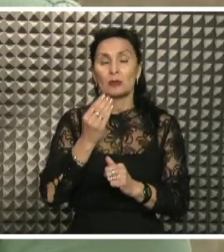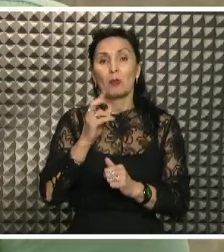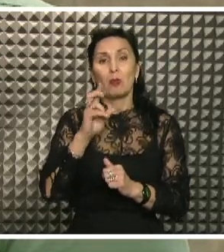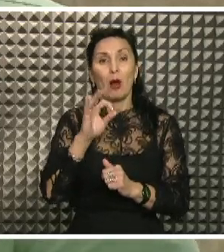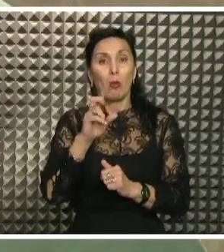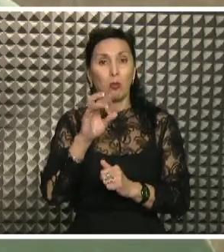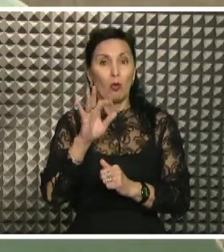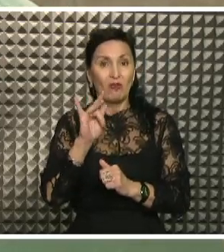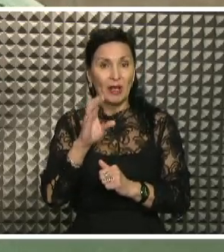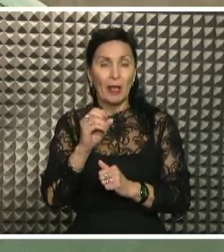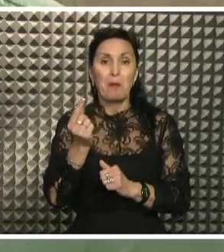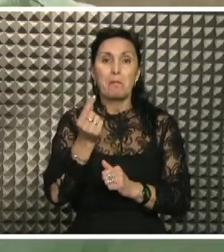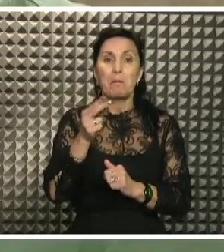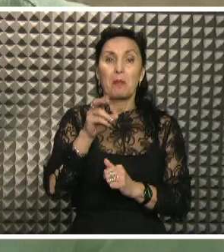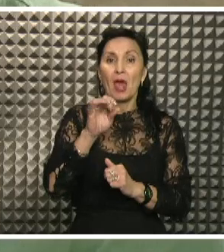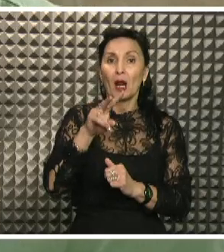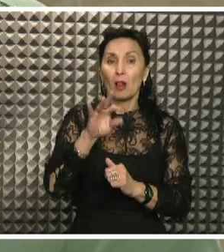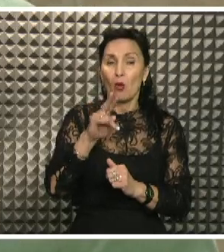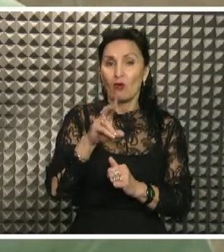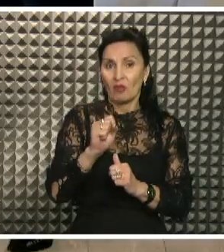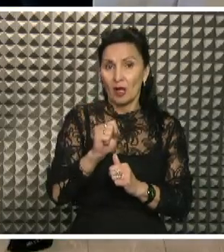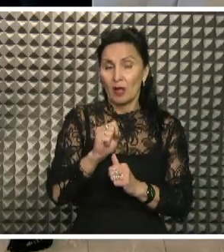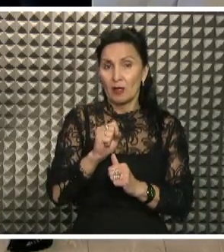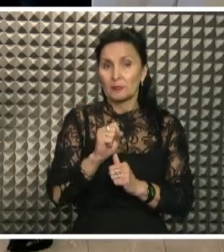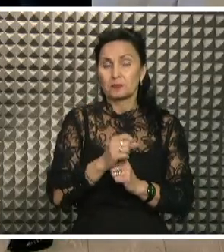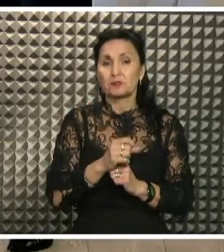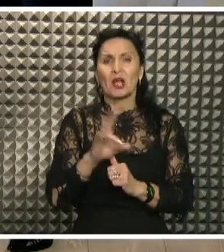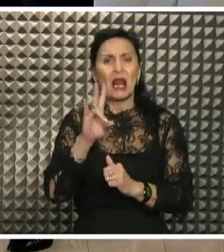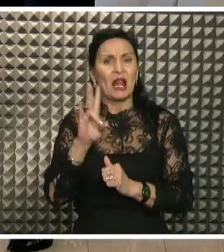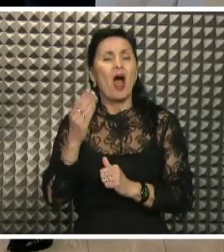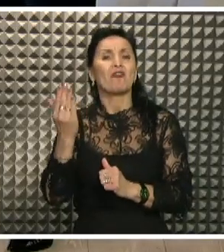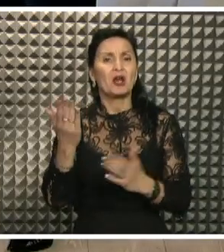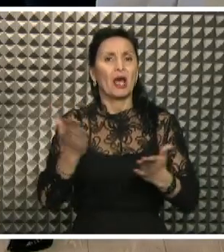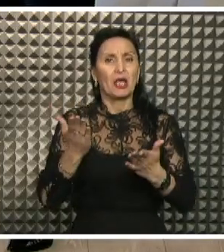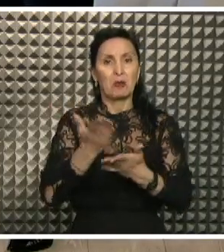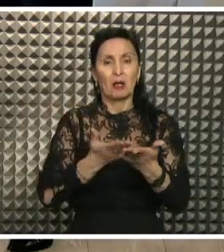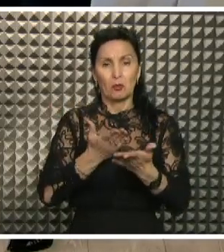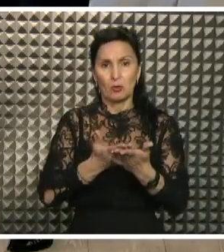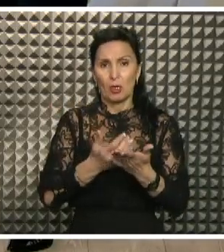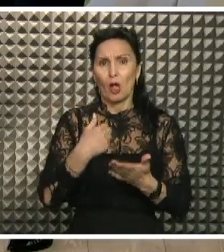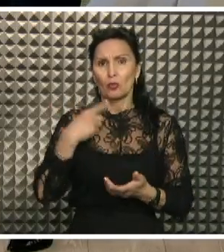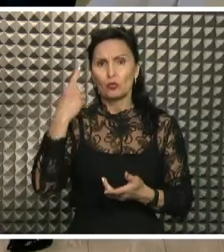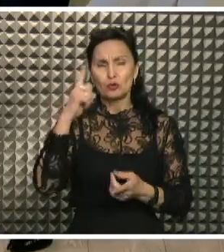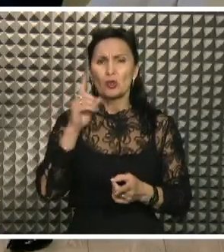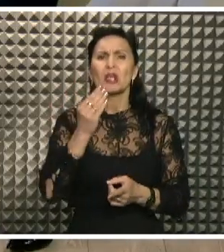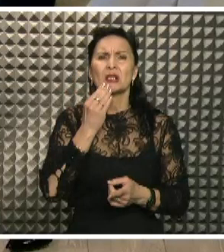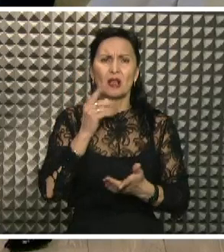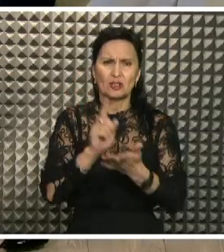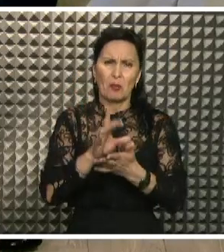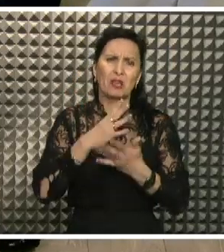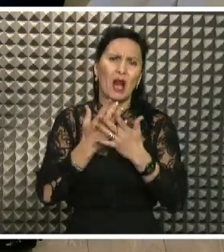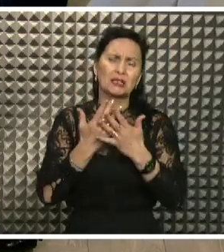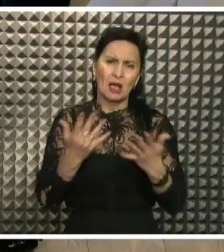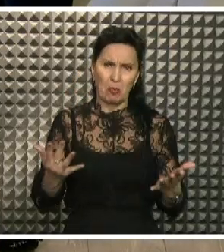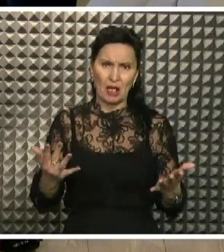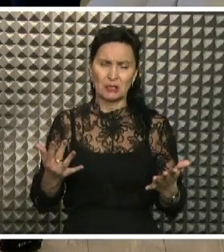бобовые, перловка. Отлично. Мне вот нравится. Наталья Николаевна, они вы какие такие порекомендуете продукты? Как я думаю, что еда должна быть разнообразна